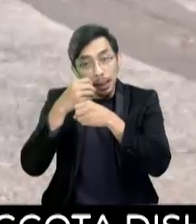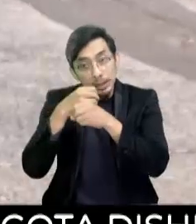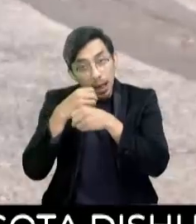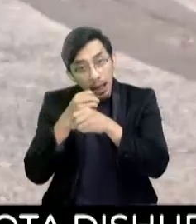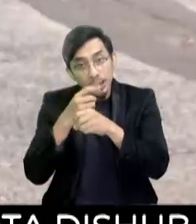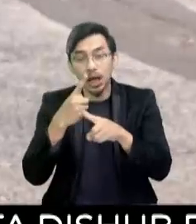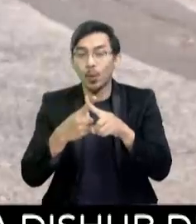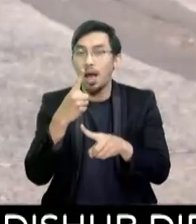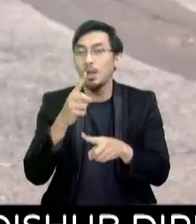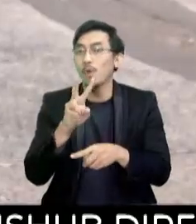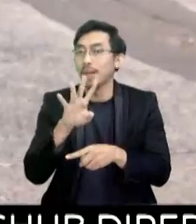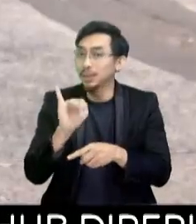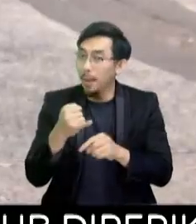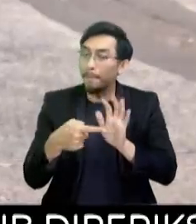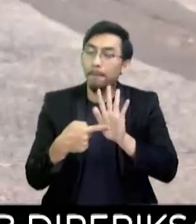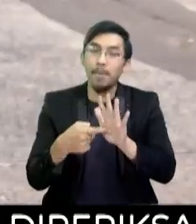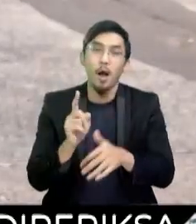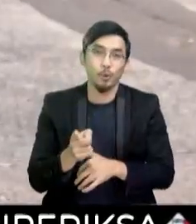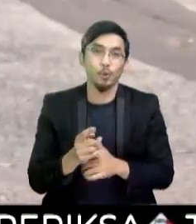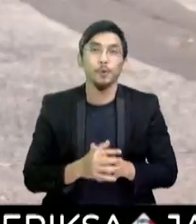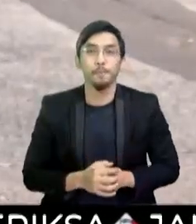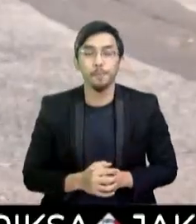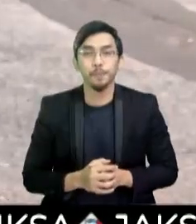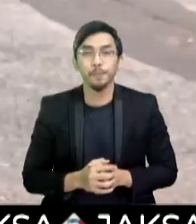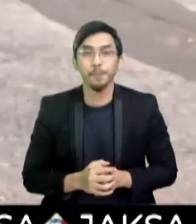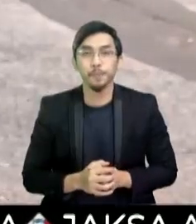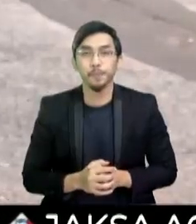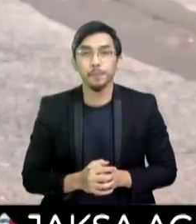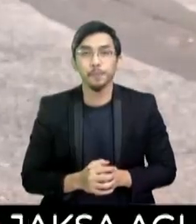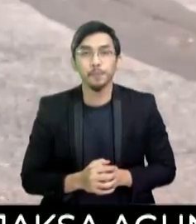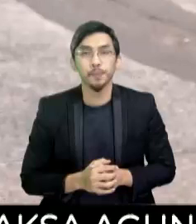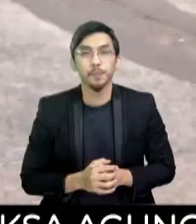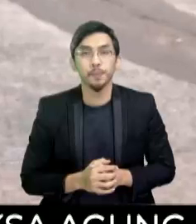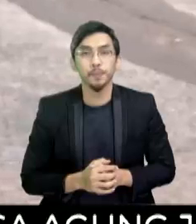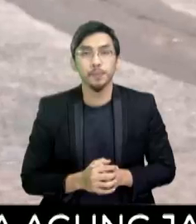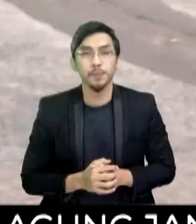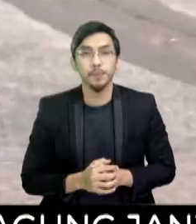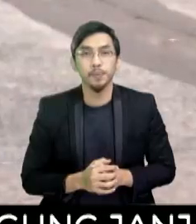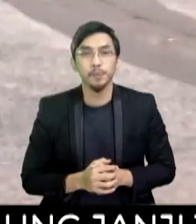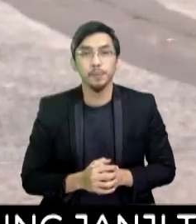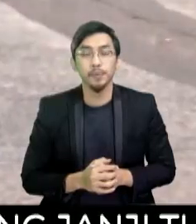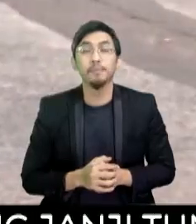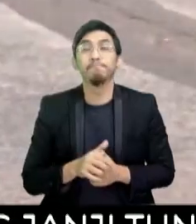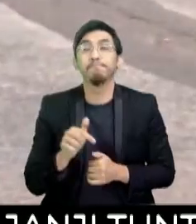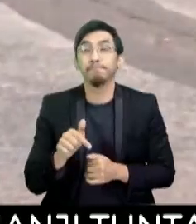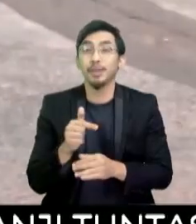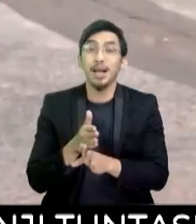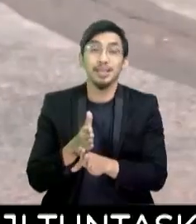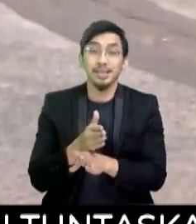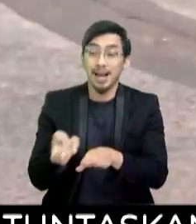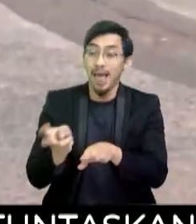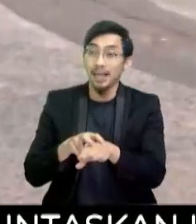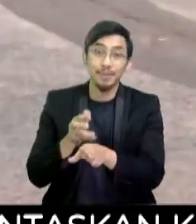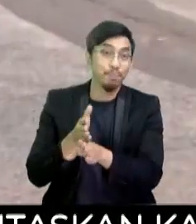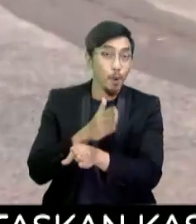dari pihak ataupun atau minyak sendiri Ini juga memberlakukan pemeriksaan kesehatan seperti tes darah